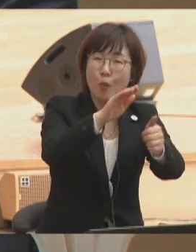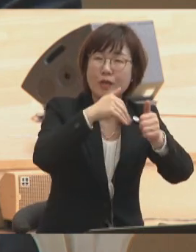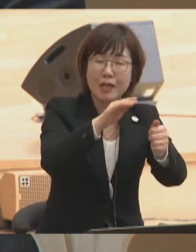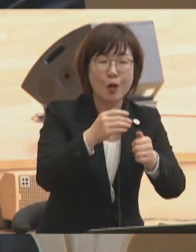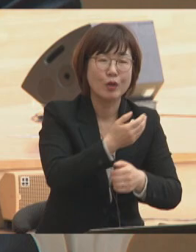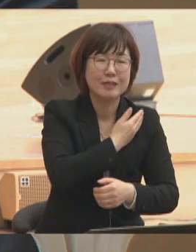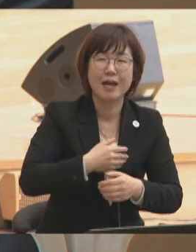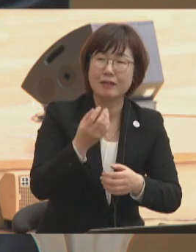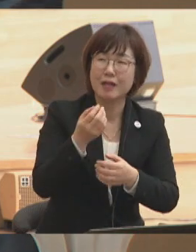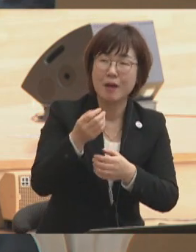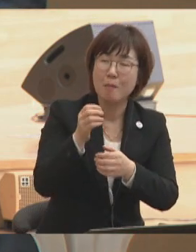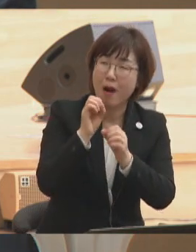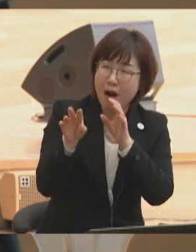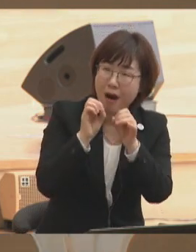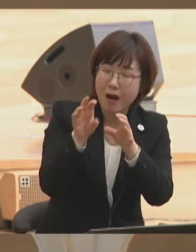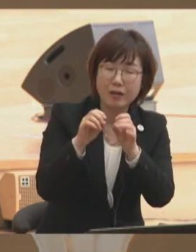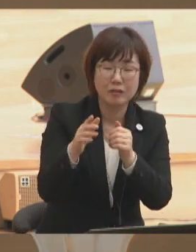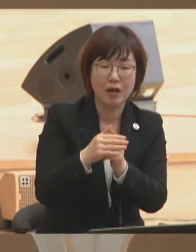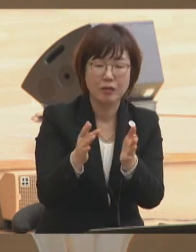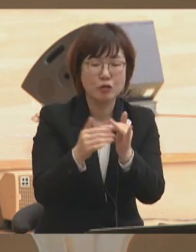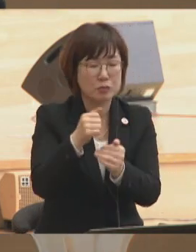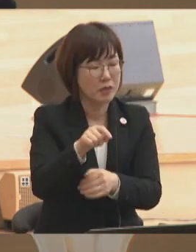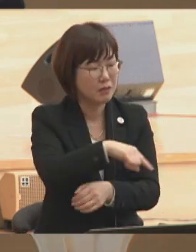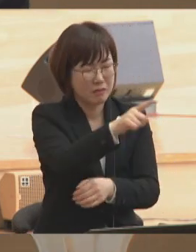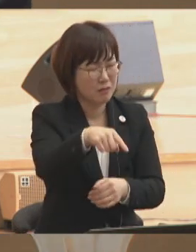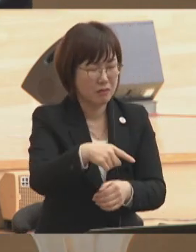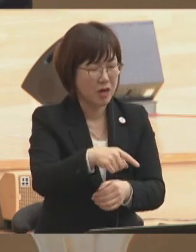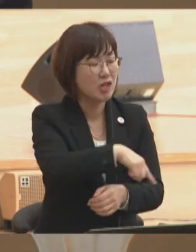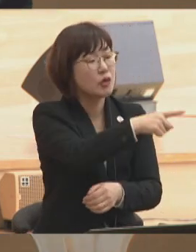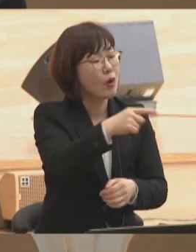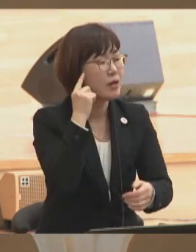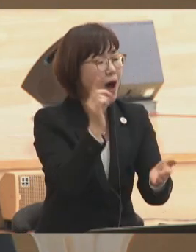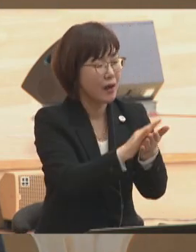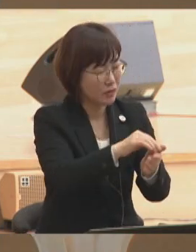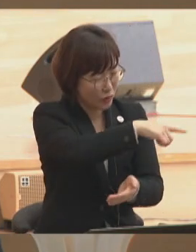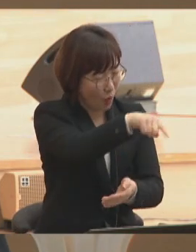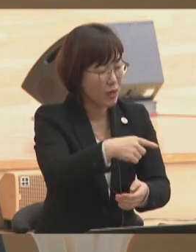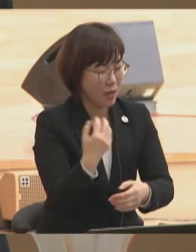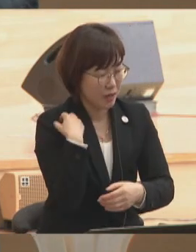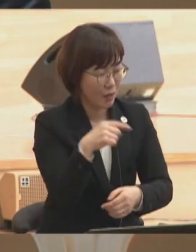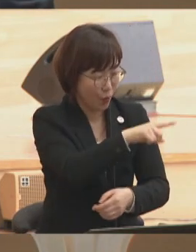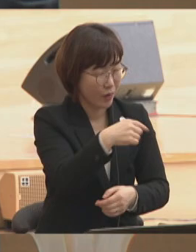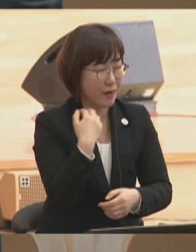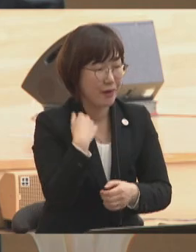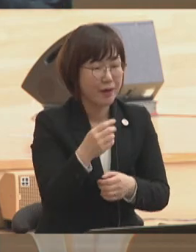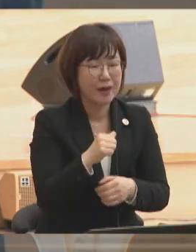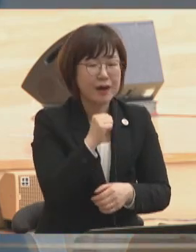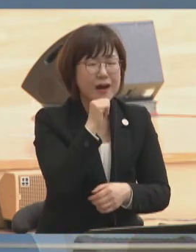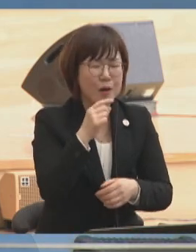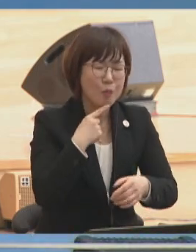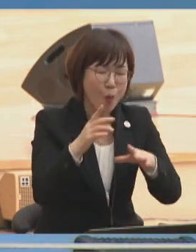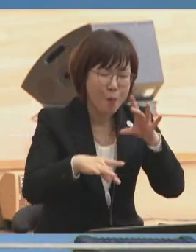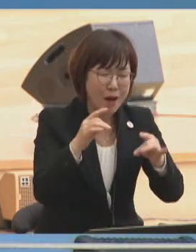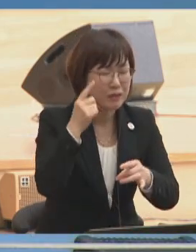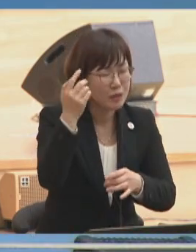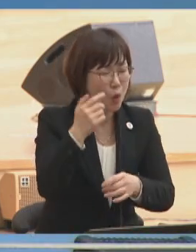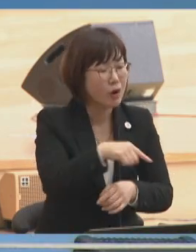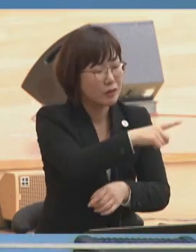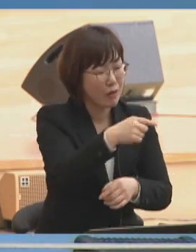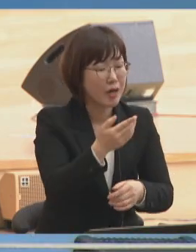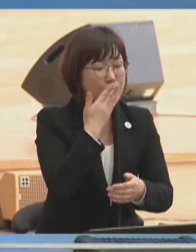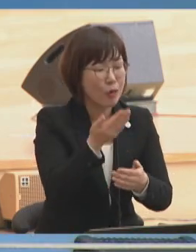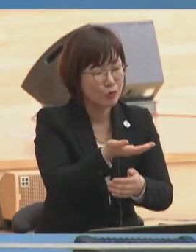얘기했어요. 근데 우리 주님 뭐라고요? 너희가 해라, 너희가 가난 영혼들, 굶주린 영혼들, 너희가 먹을 것을